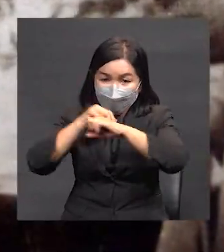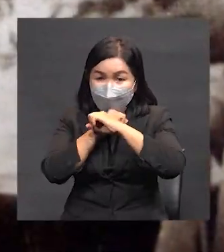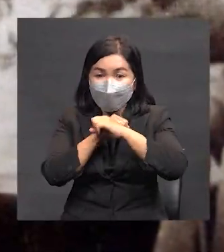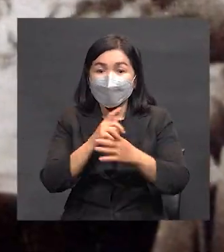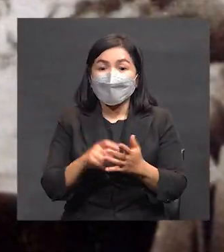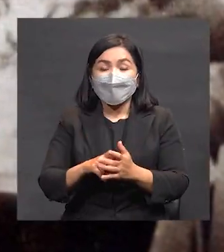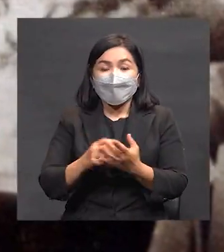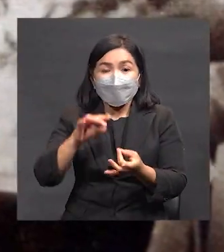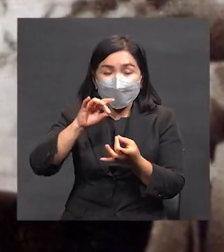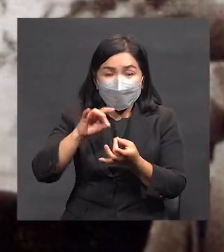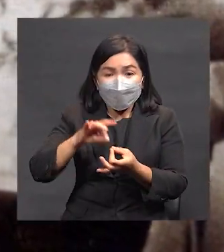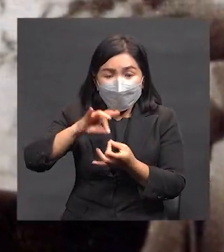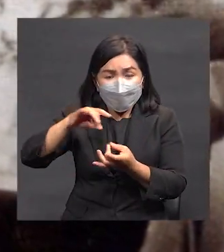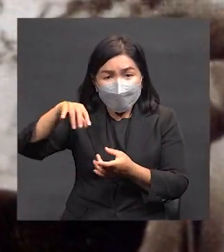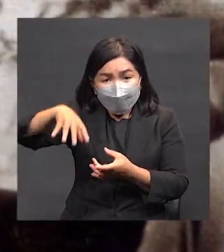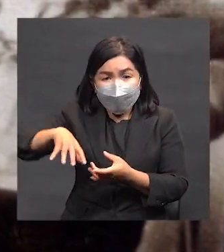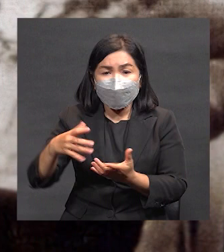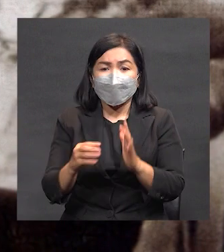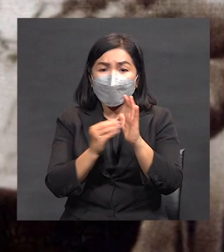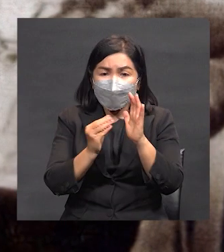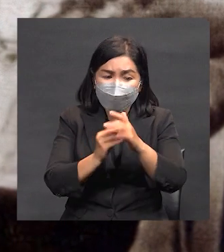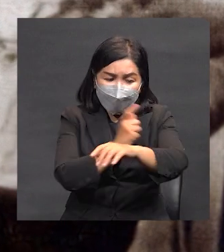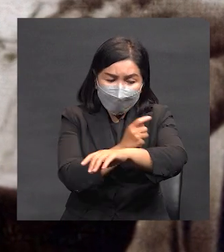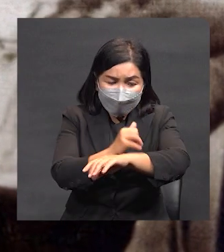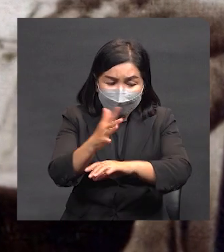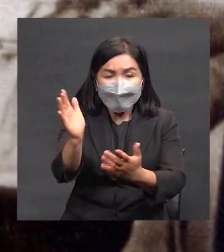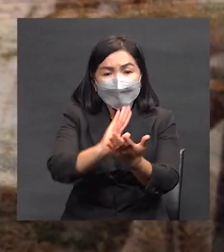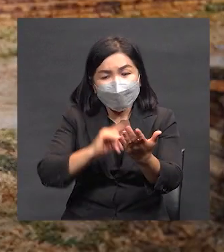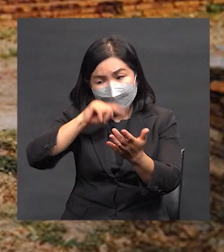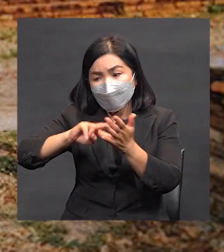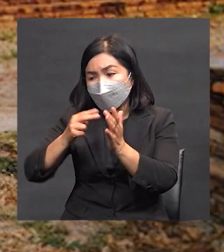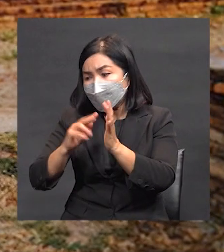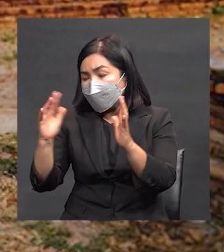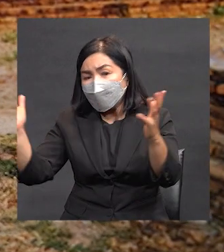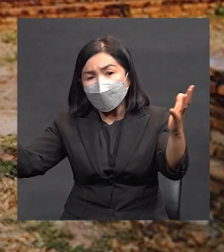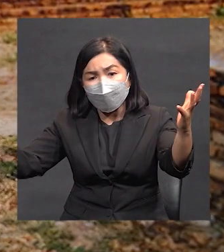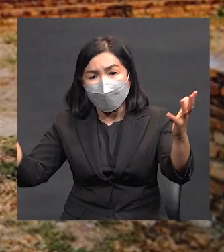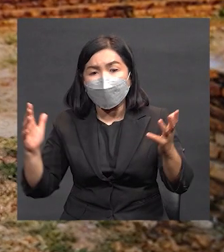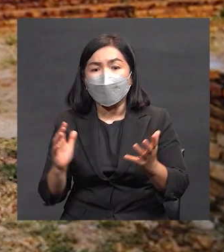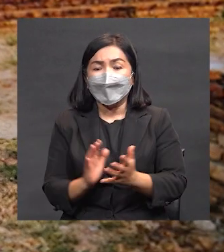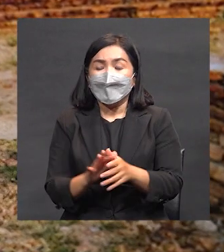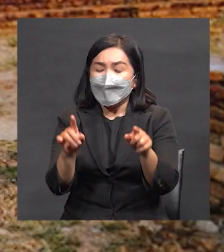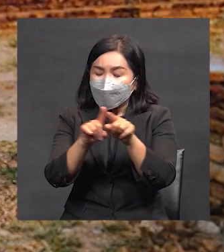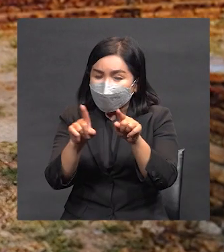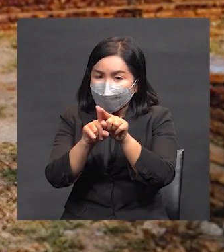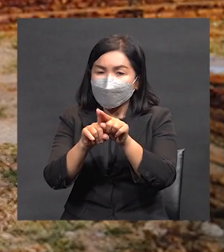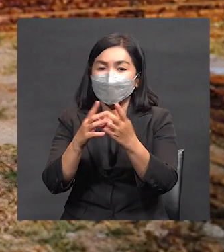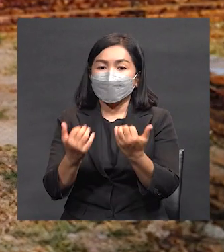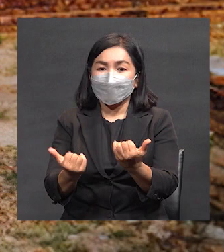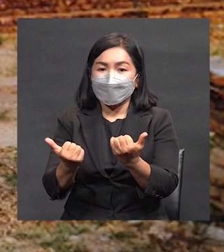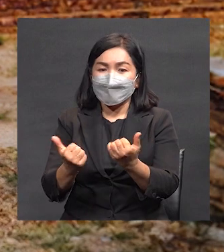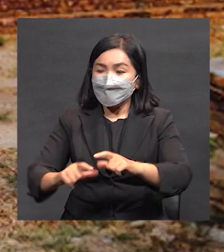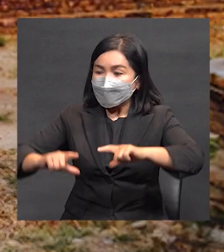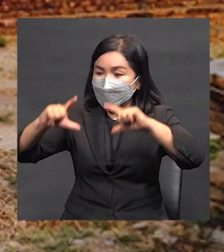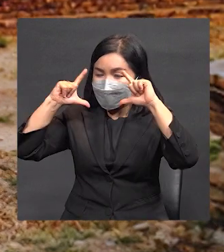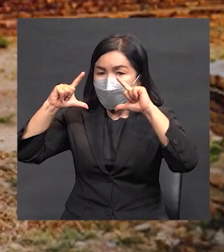ขทัยอยุธยาและกรุงเทพแล้วประเทศไทยก็ไม่มีความหมายและท่านก็ได้รับการถวายพระราชสมัญญา